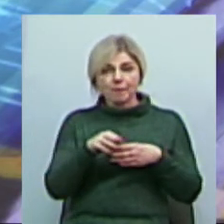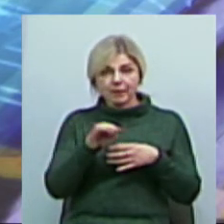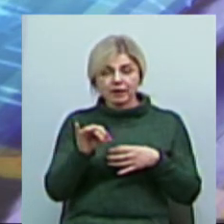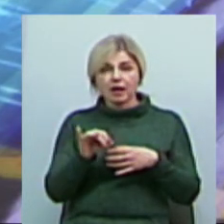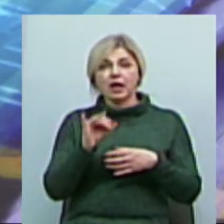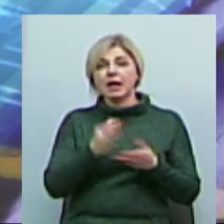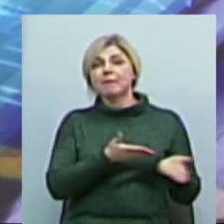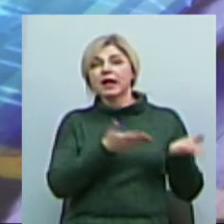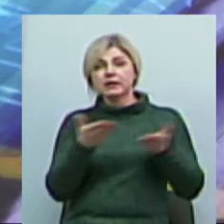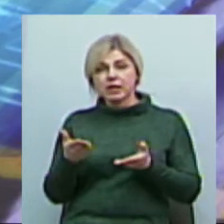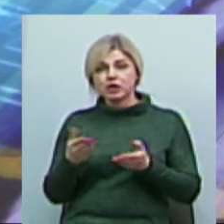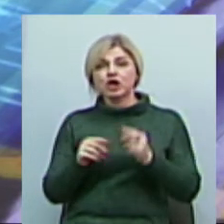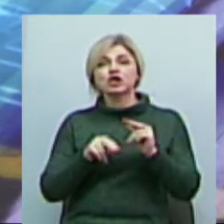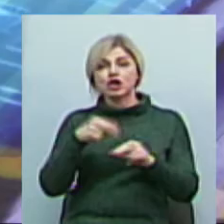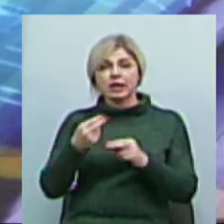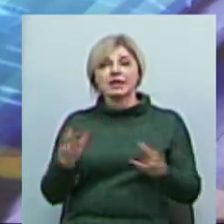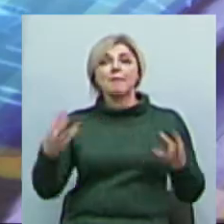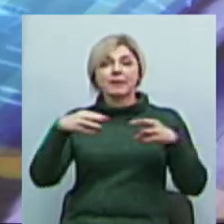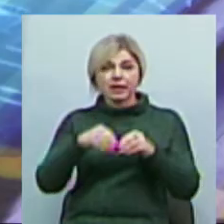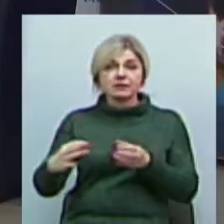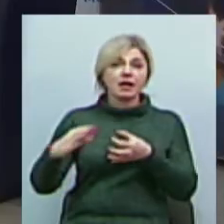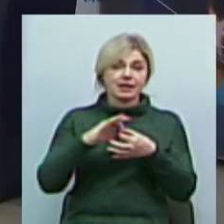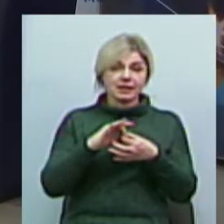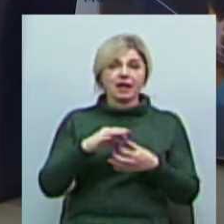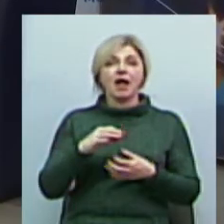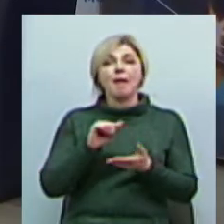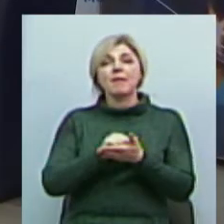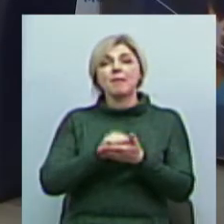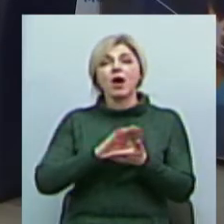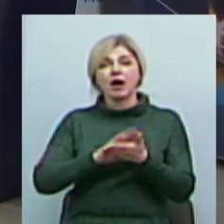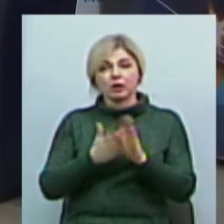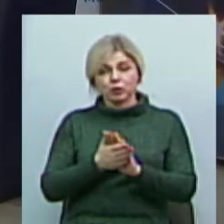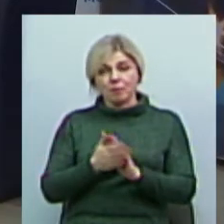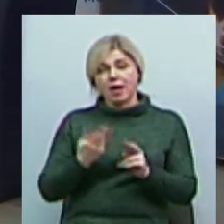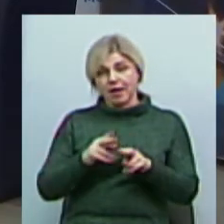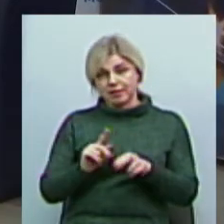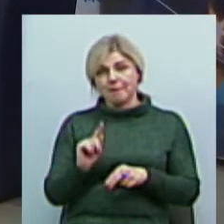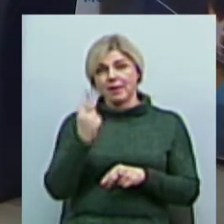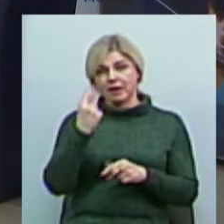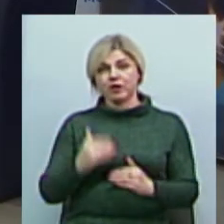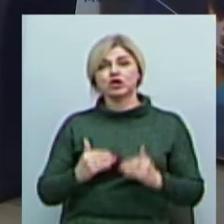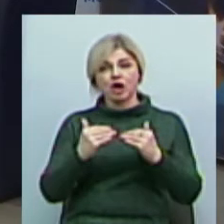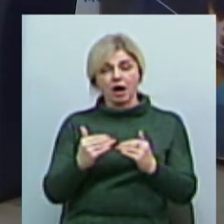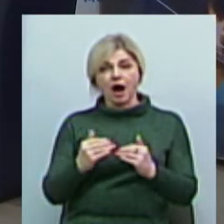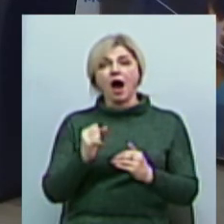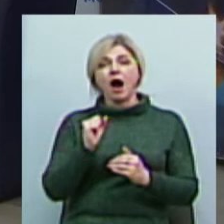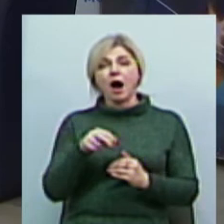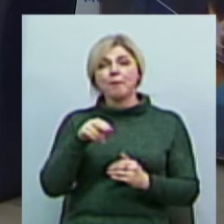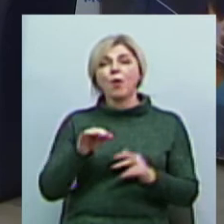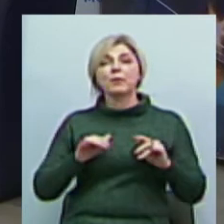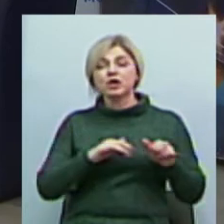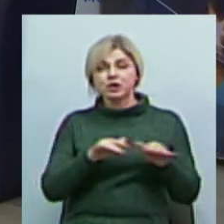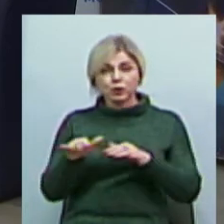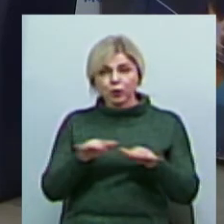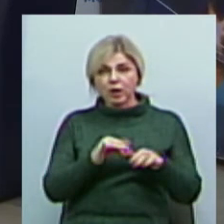через присоединение, через меморандум. Ну, сейчас вот меморандум это первый шаг, но по процедурам у нас предусмотрено